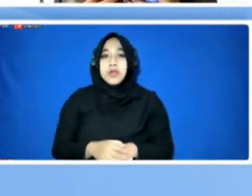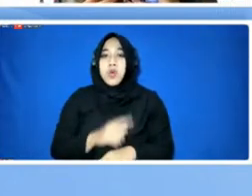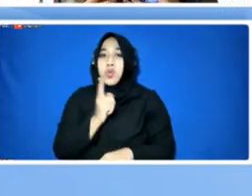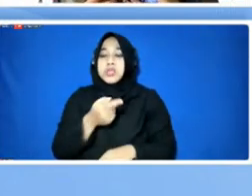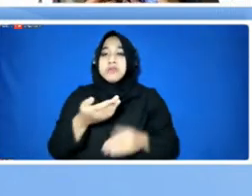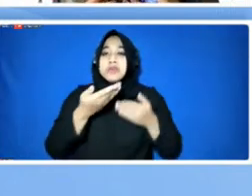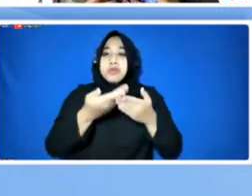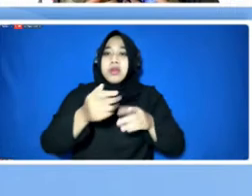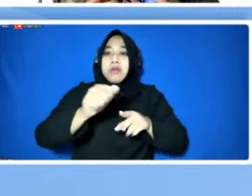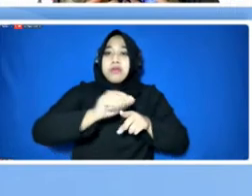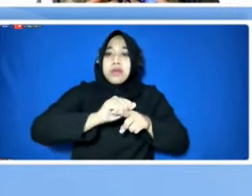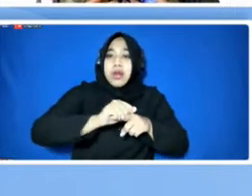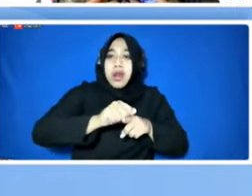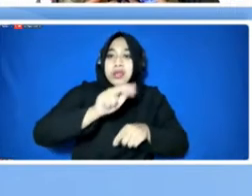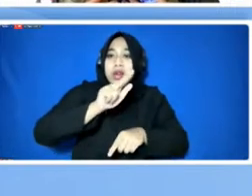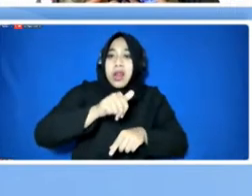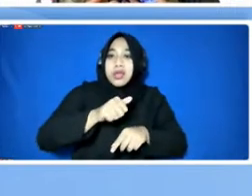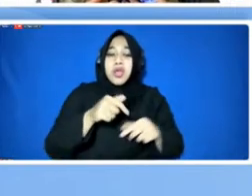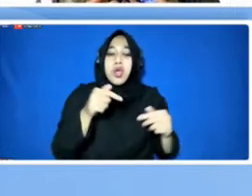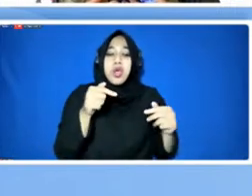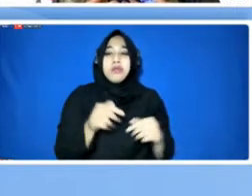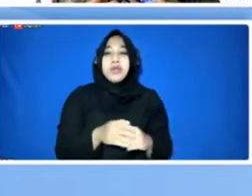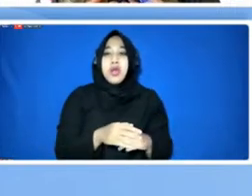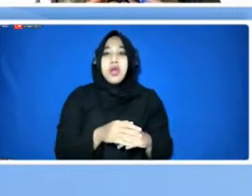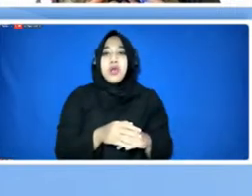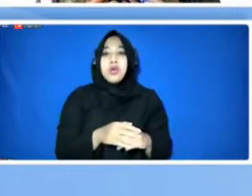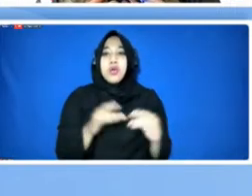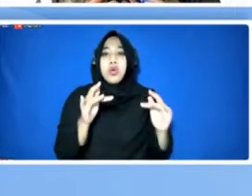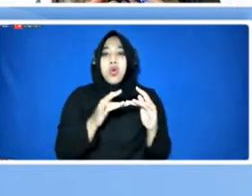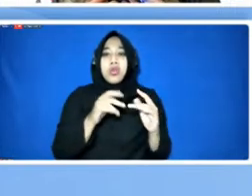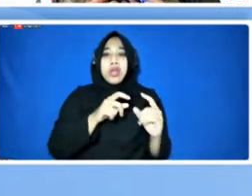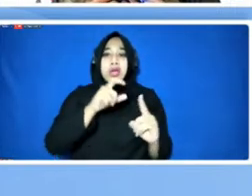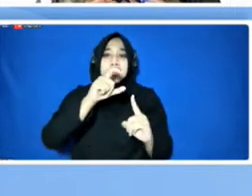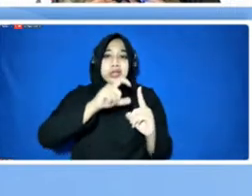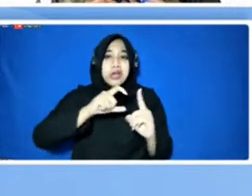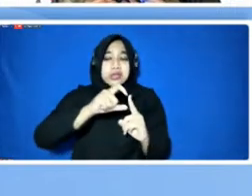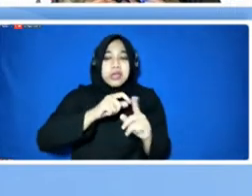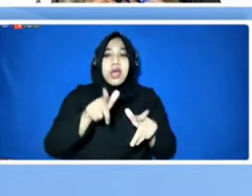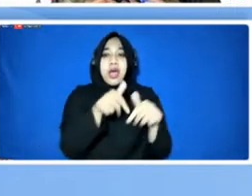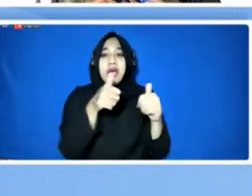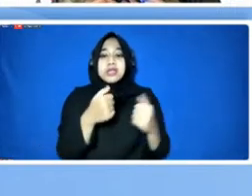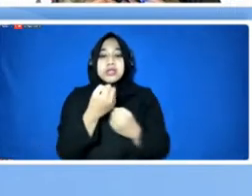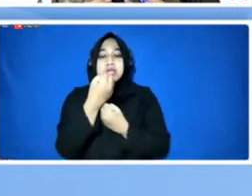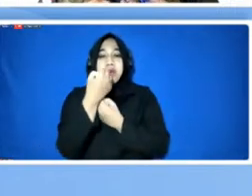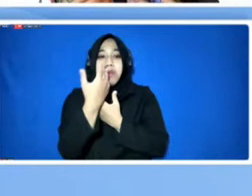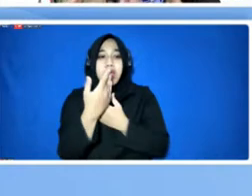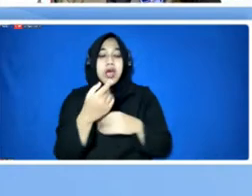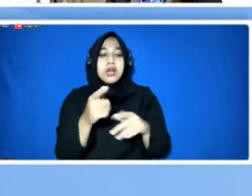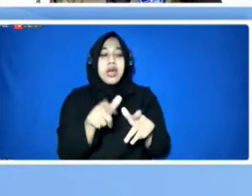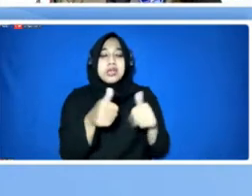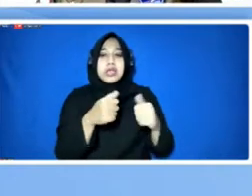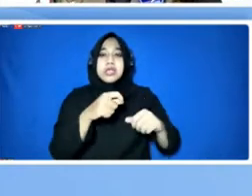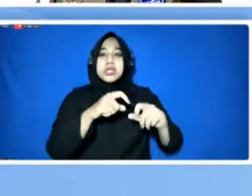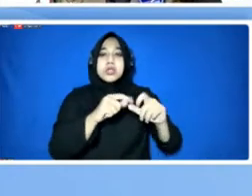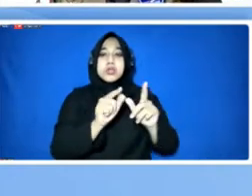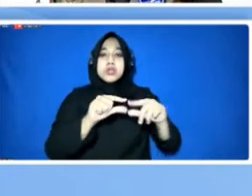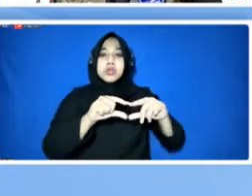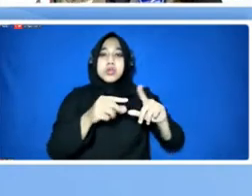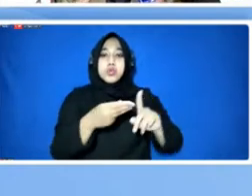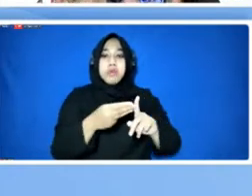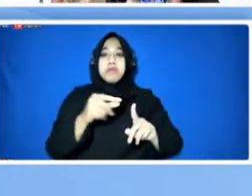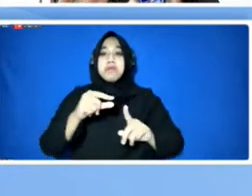harus lebih dilatih lagi untuk kontak tracernya. Ketika menyampaikan hasil swab dan PCR, mereka juga